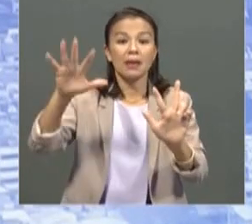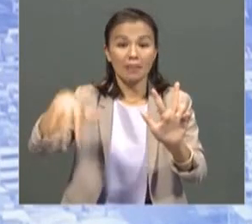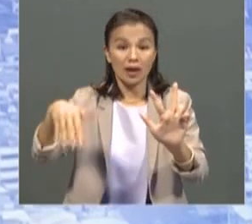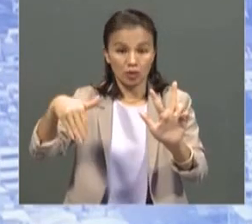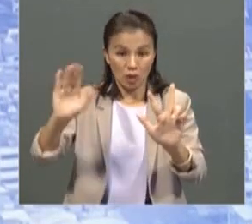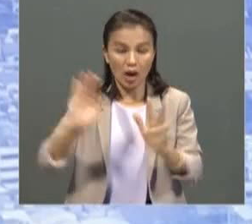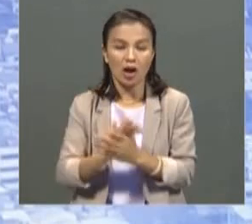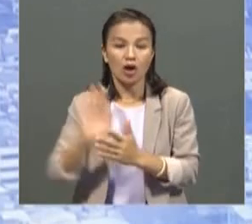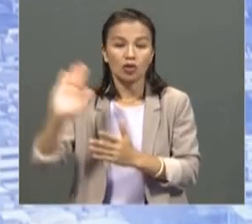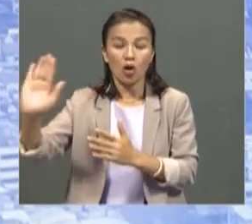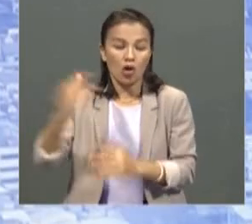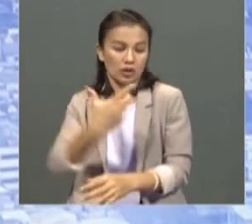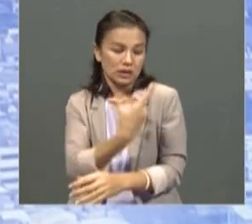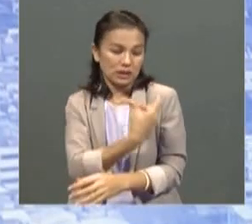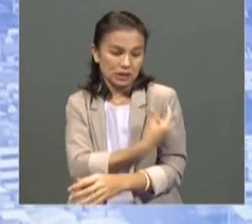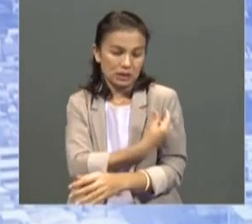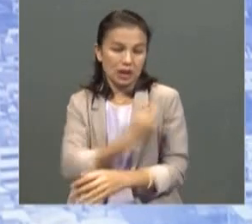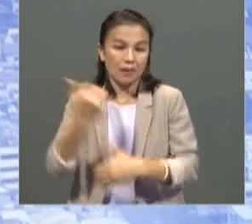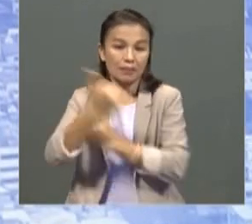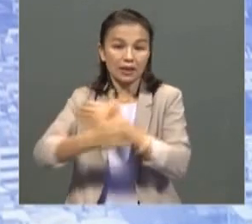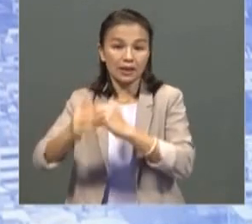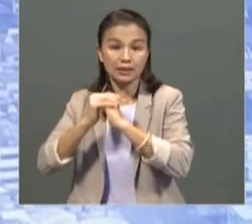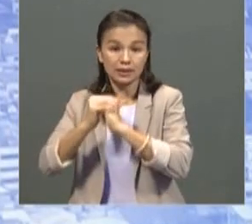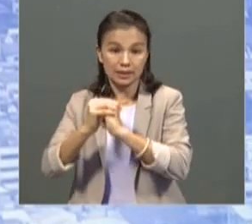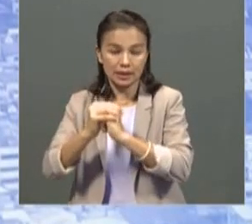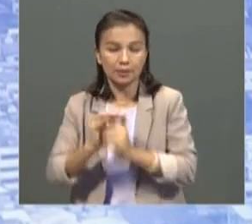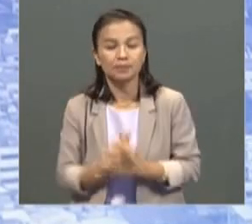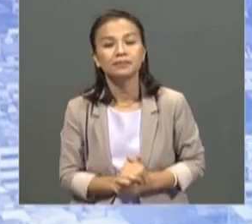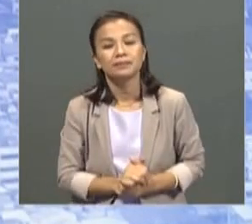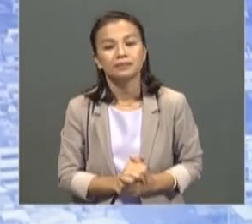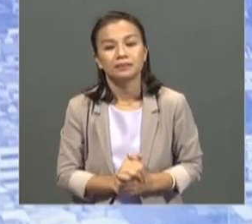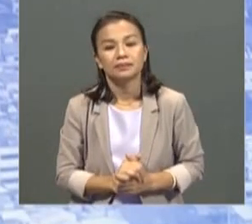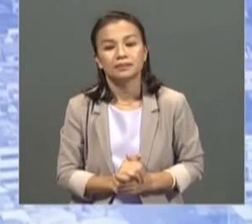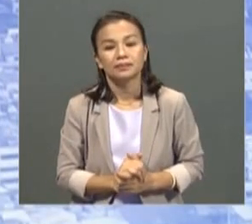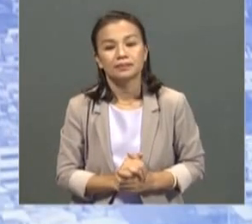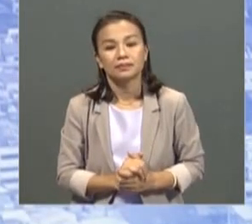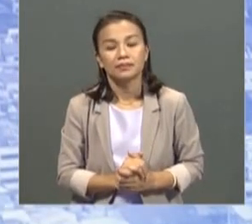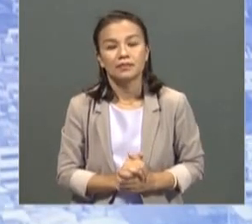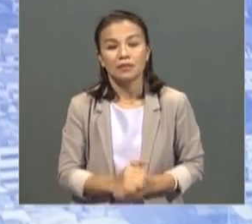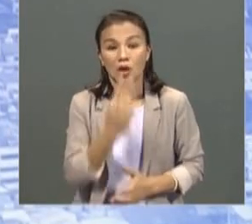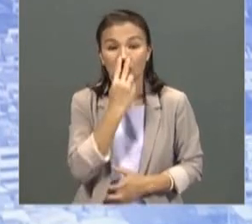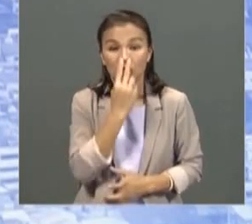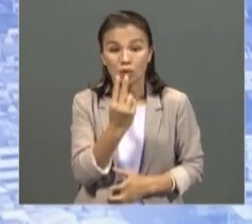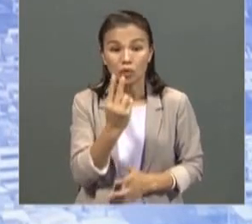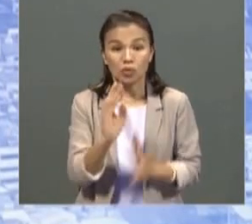Sinovac ပထမဆုံးရောက်လာတဲ့အဖွဲ့မှာကနဦးဦးစားပေးမဲ့ထိုးမဲ့သူတွေကိုကျွန်တော်ပြောသွားတာဖြစ်ပါတ